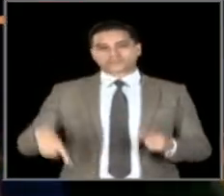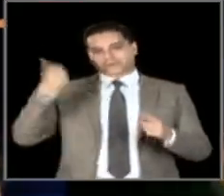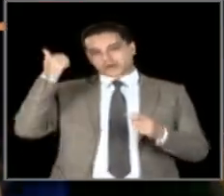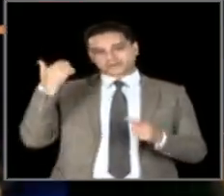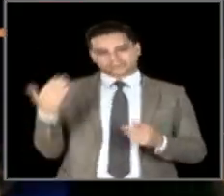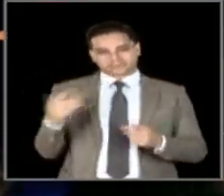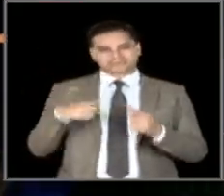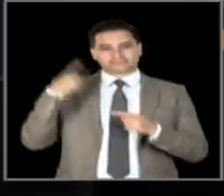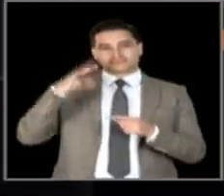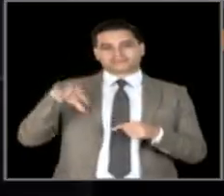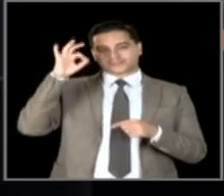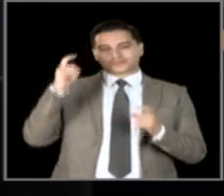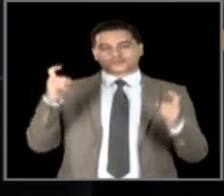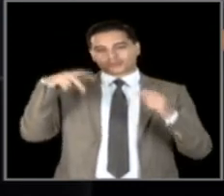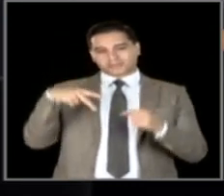الثمانيه